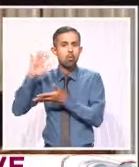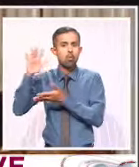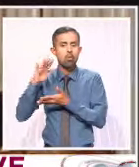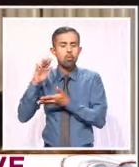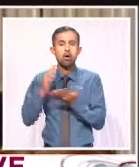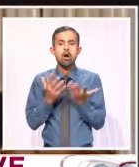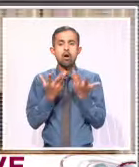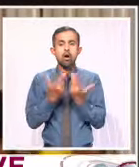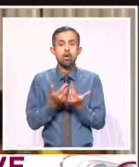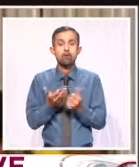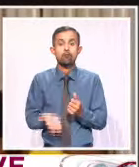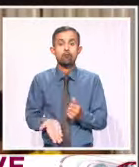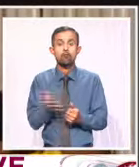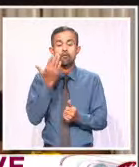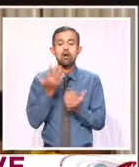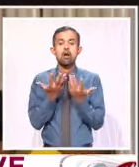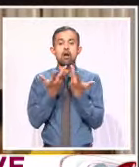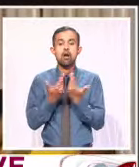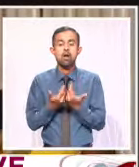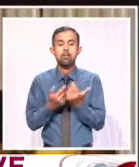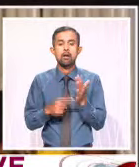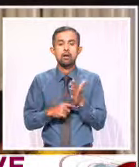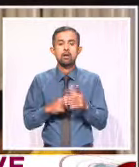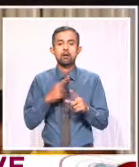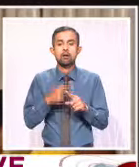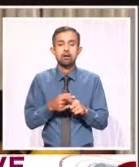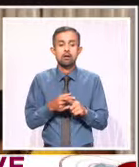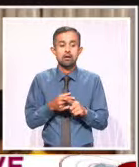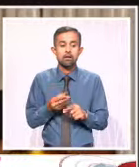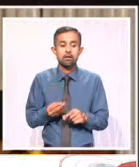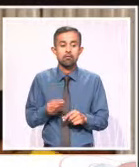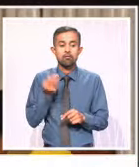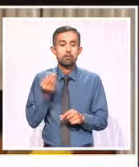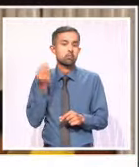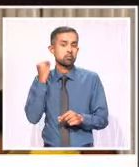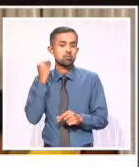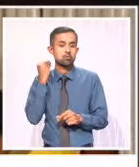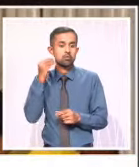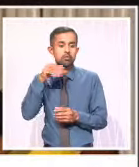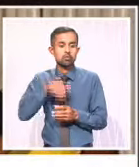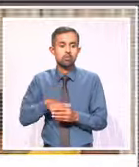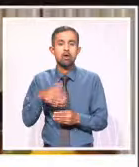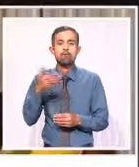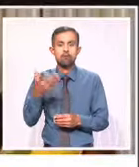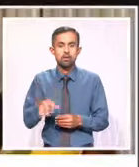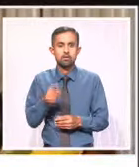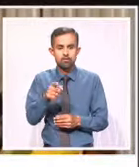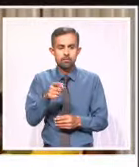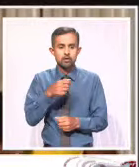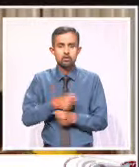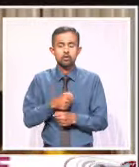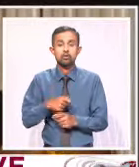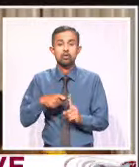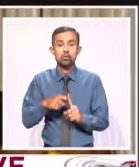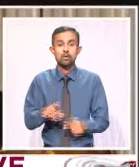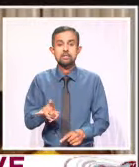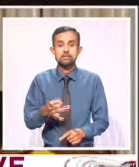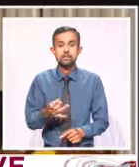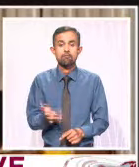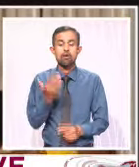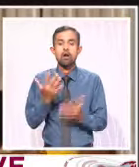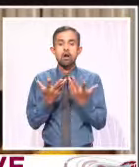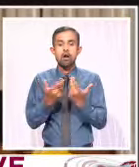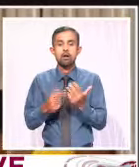ලබන ප්‍රමාණයන්ට වඩා වැඩි ප්‍රමාණයක් මෙම බදු වැඩි කිරීමට ආසන්නතම කාලය තුළ සිදු වී තිබේ. රජයට කෝටි 100කට